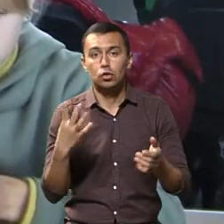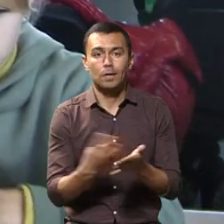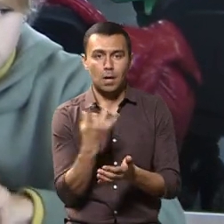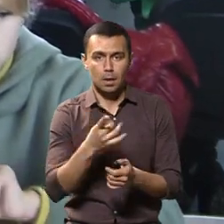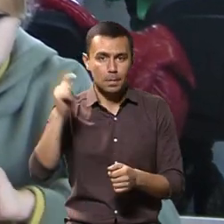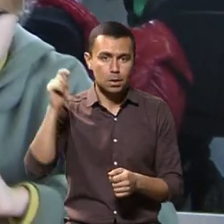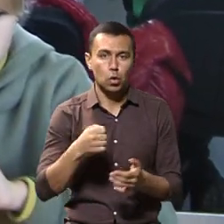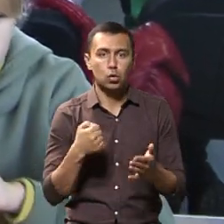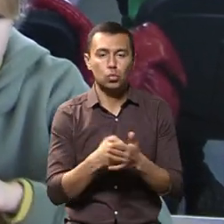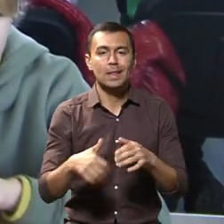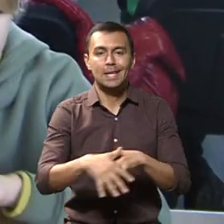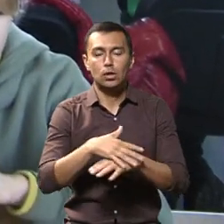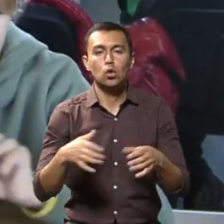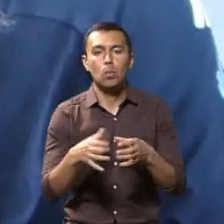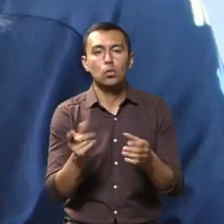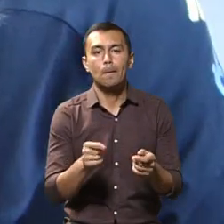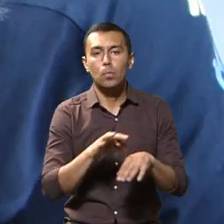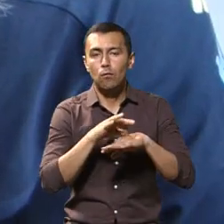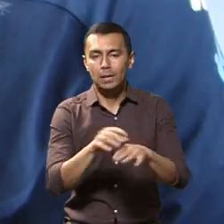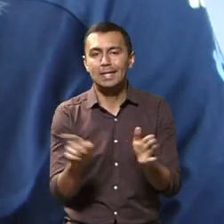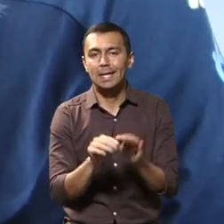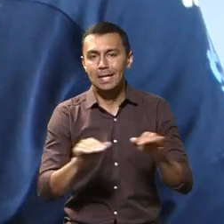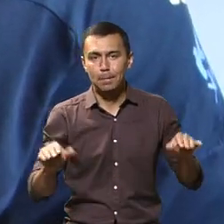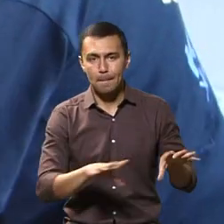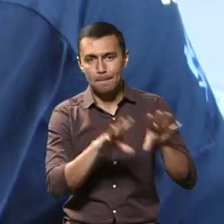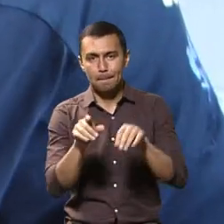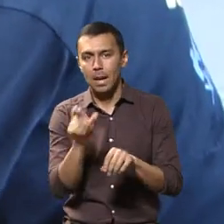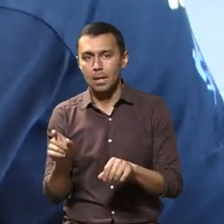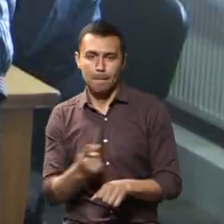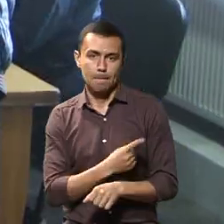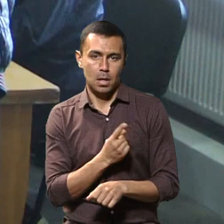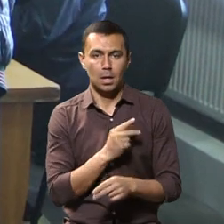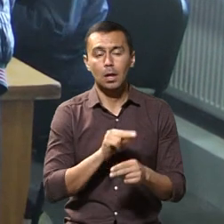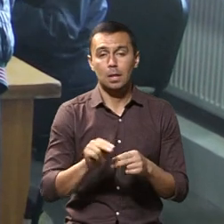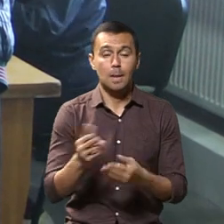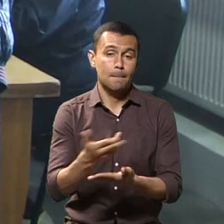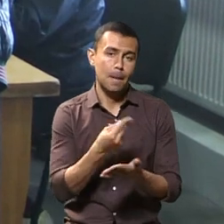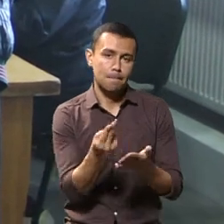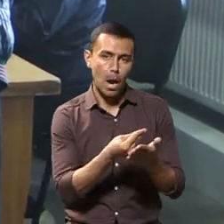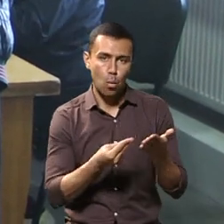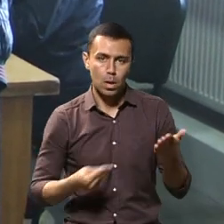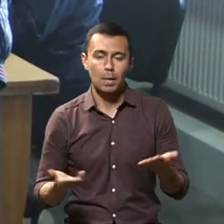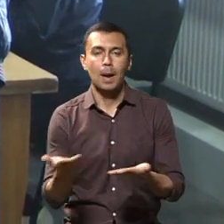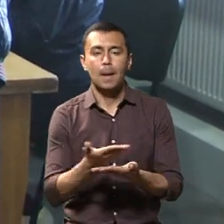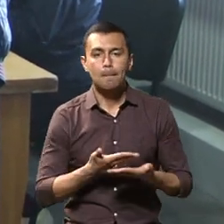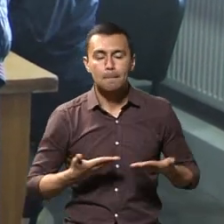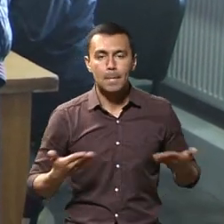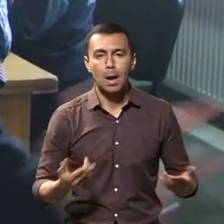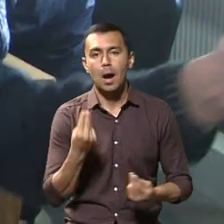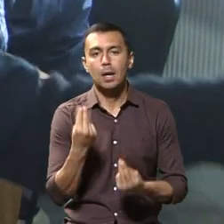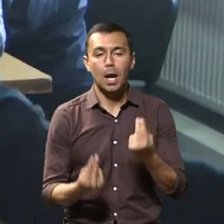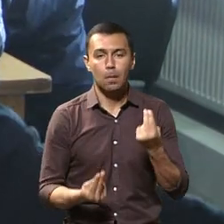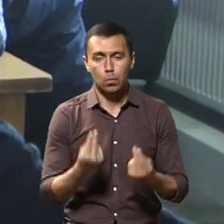приїжджають до Меджибіської тергромади, аби проводити із дітьми-переселенцями майстер-класи. Ми малюємо, ми